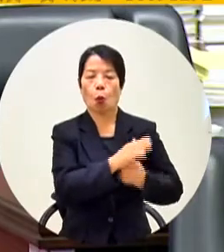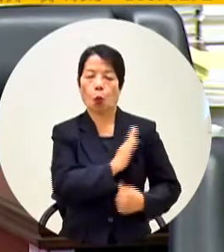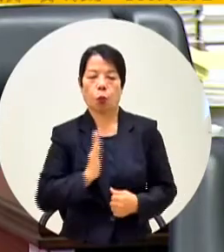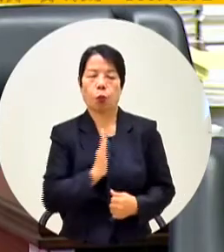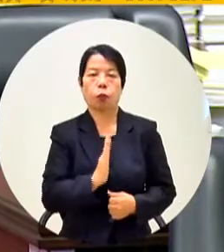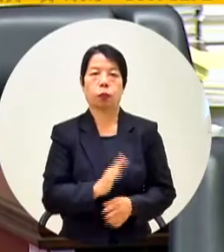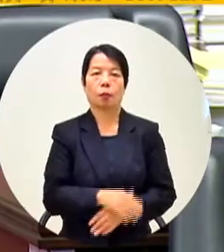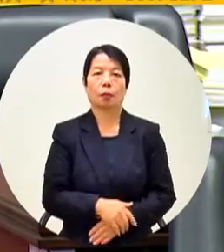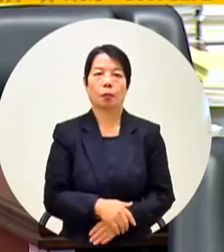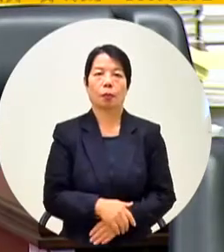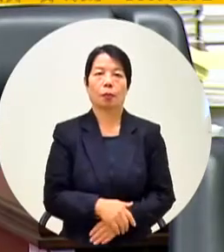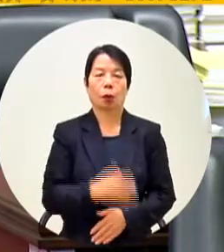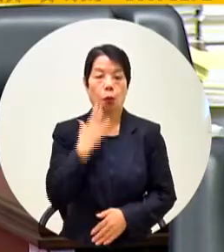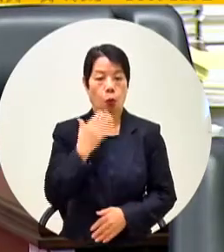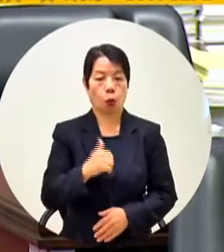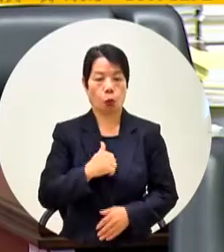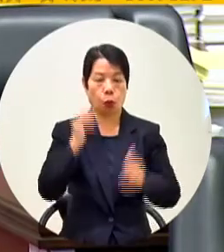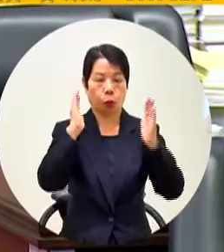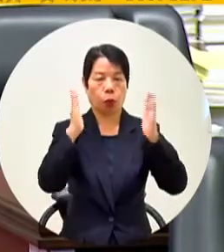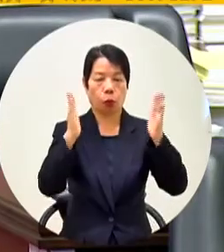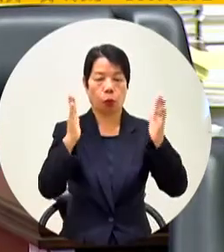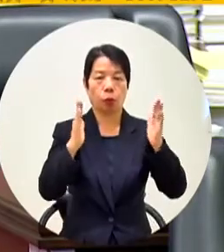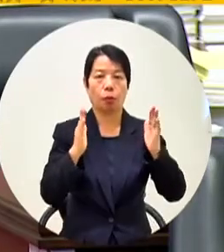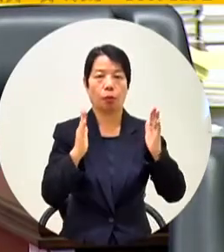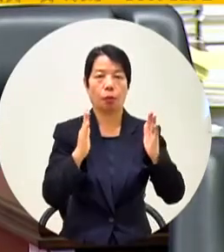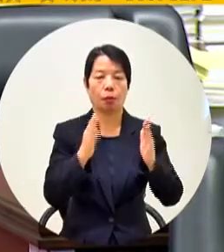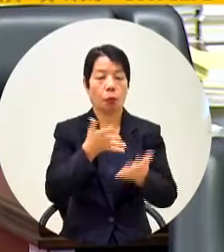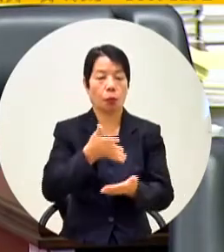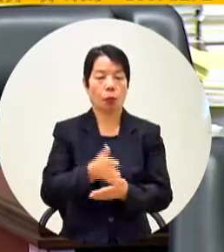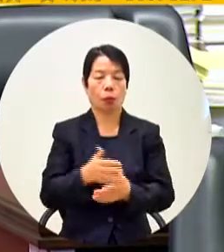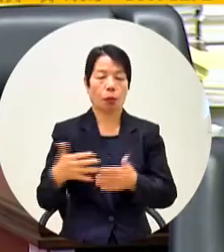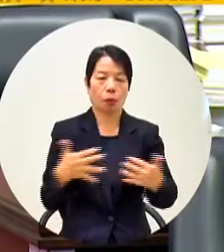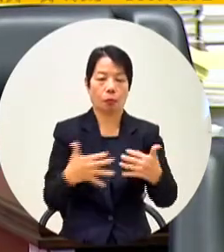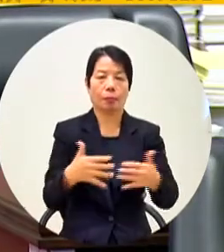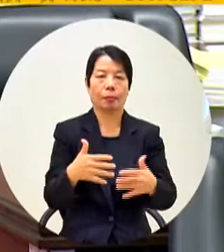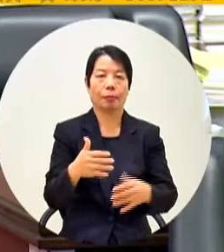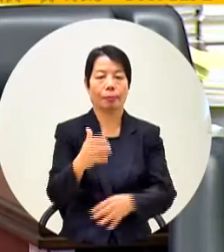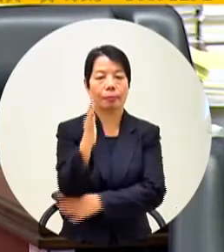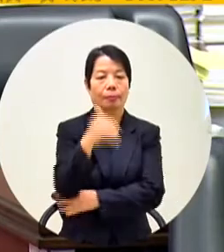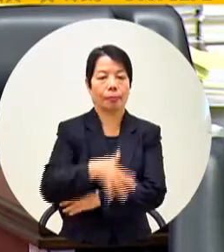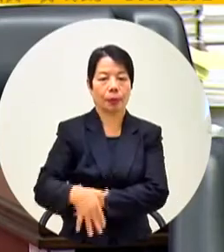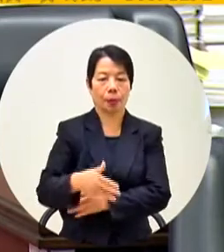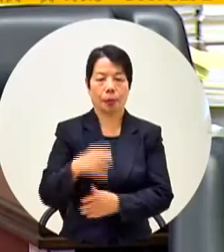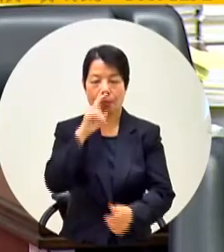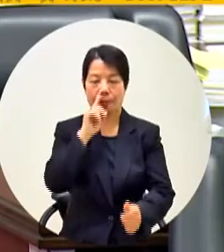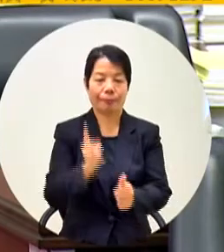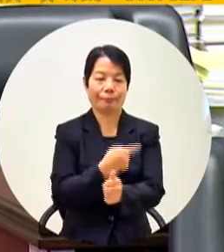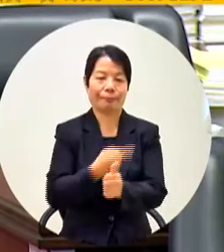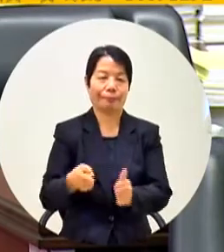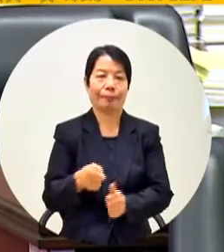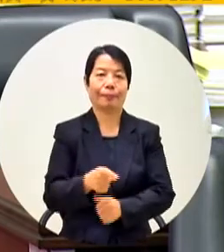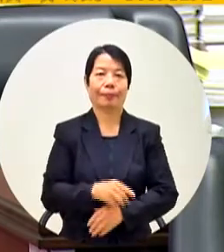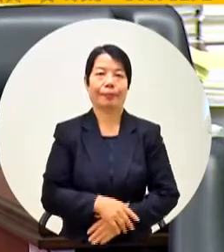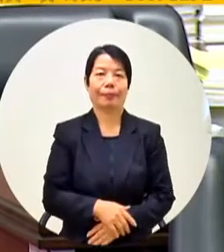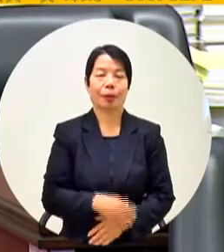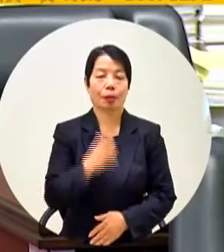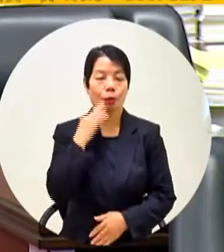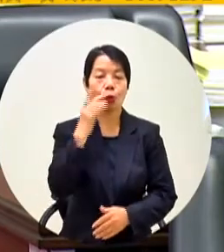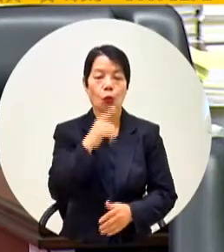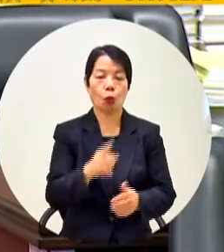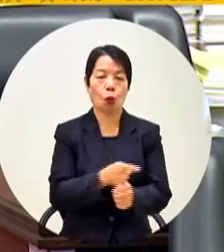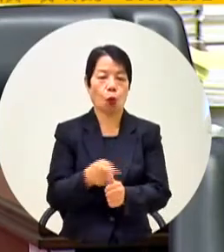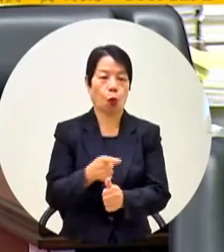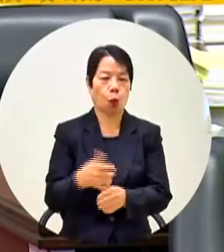搁得是咱在座遮的局处长所以讲我等下若有得是的所在请大家卖甲见怪